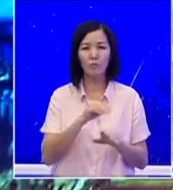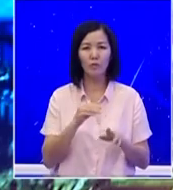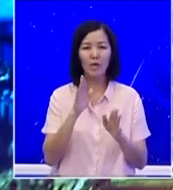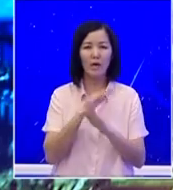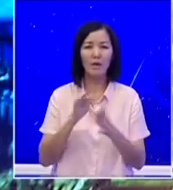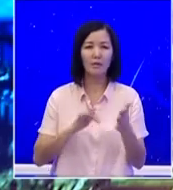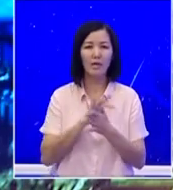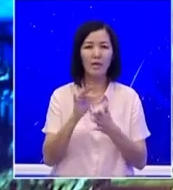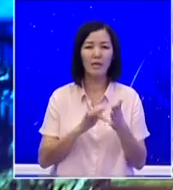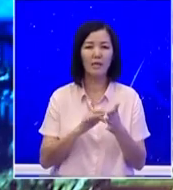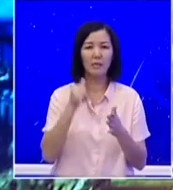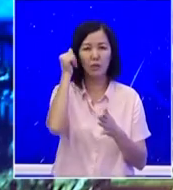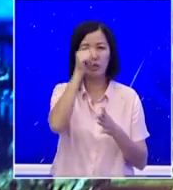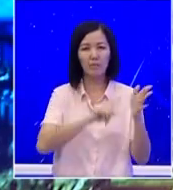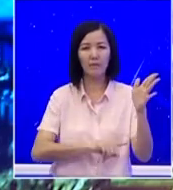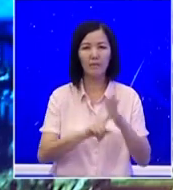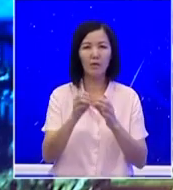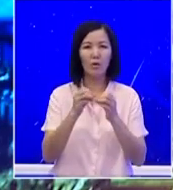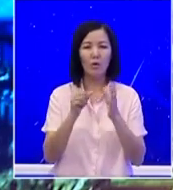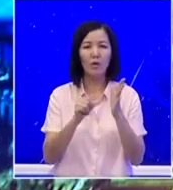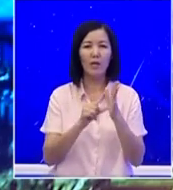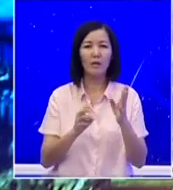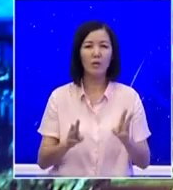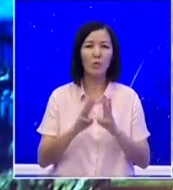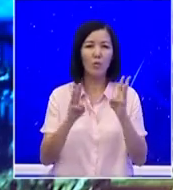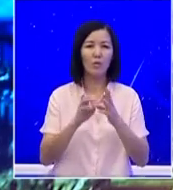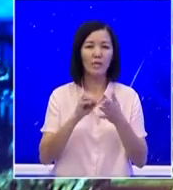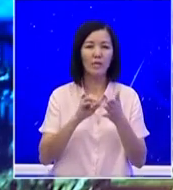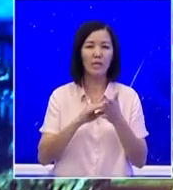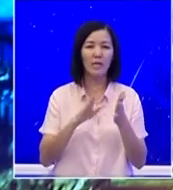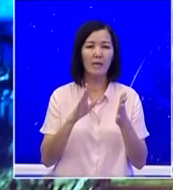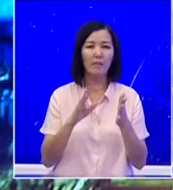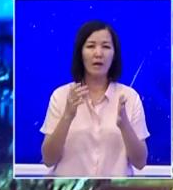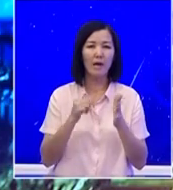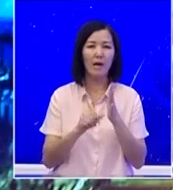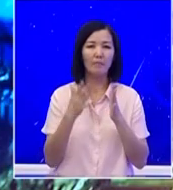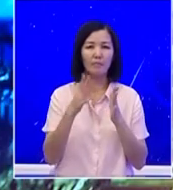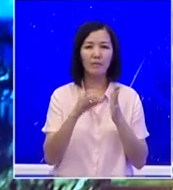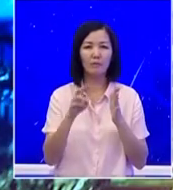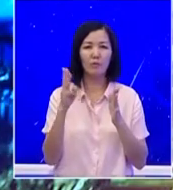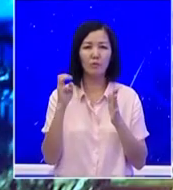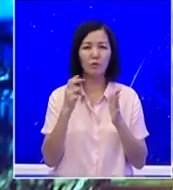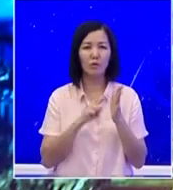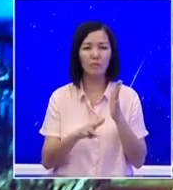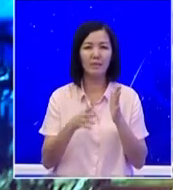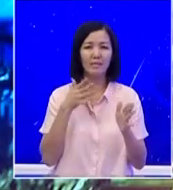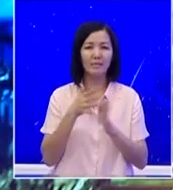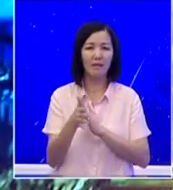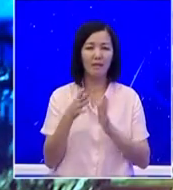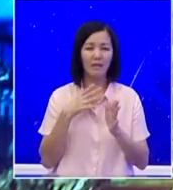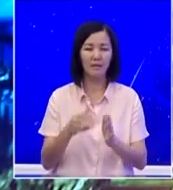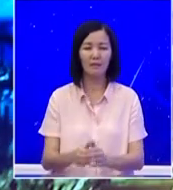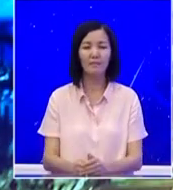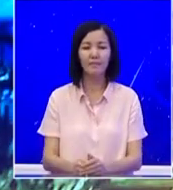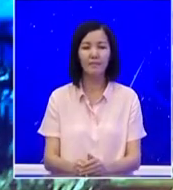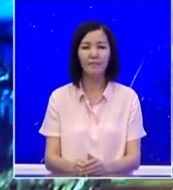мүмкін. Ал Қапшағай қаласында жыл басынан 16 өрт тіркеліп, 65 миллион 370 мың теңгеге залал